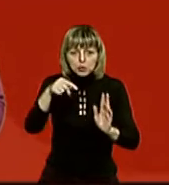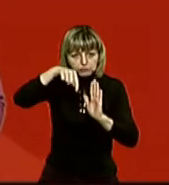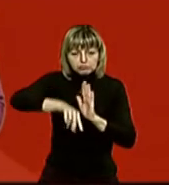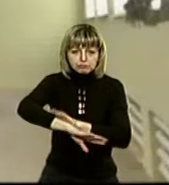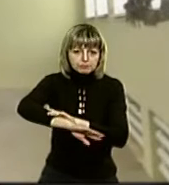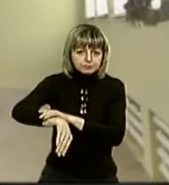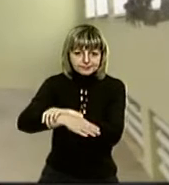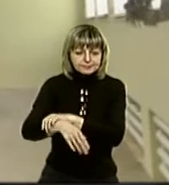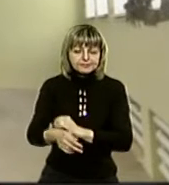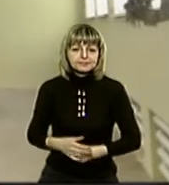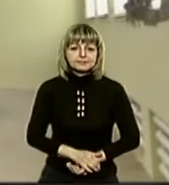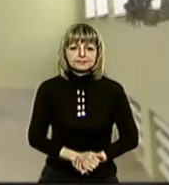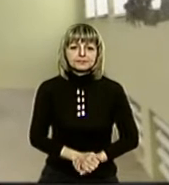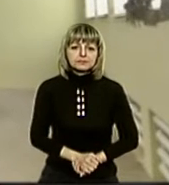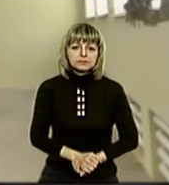було.